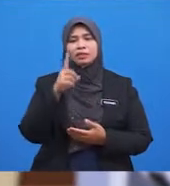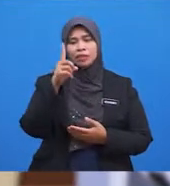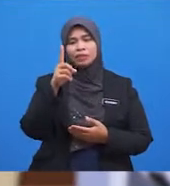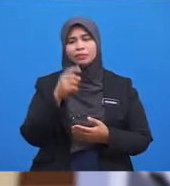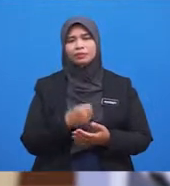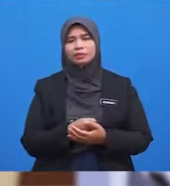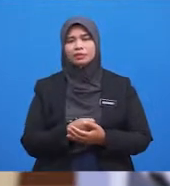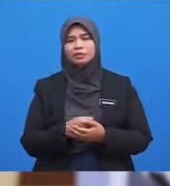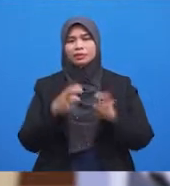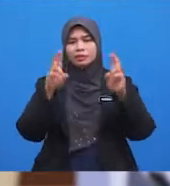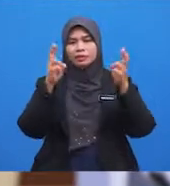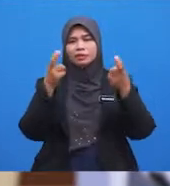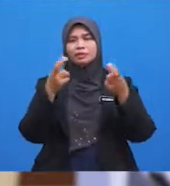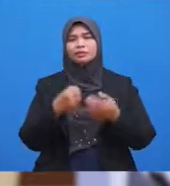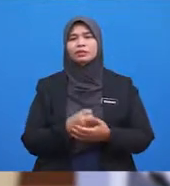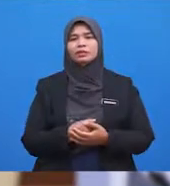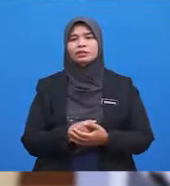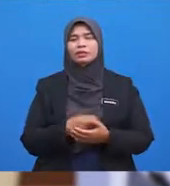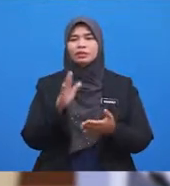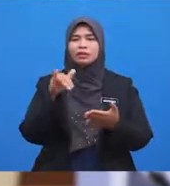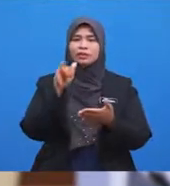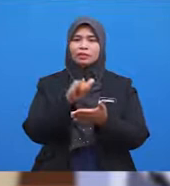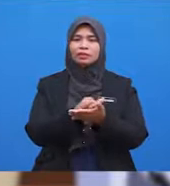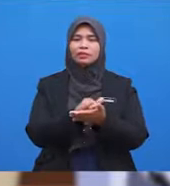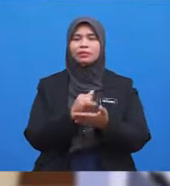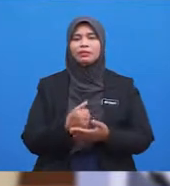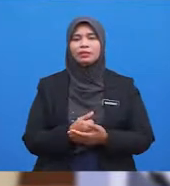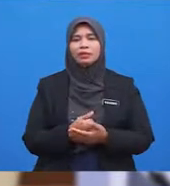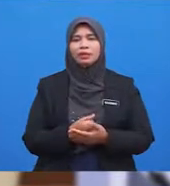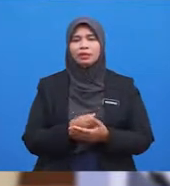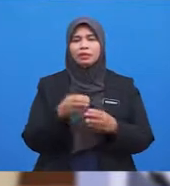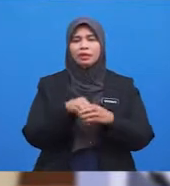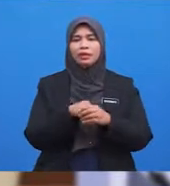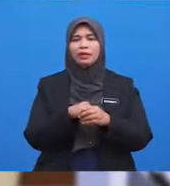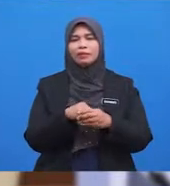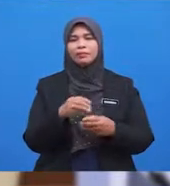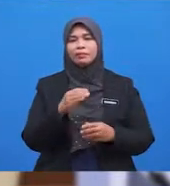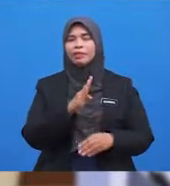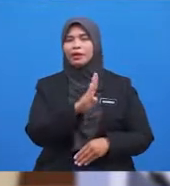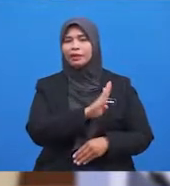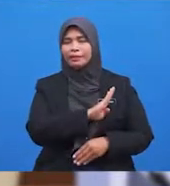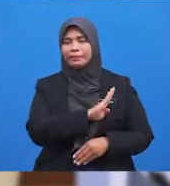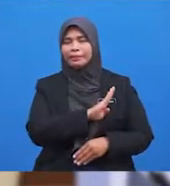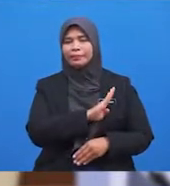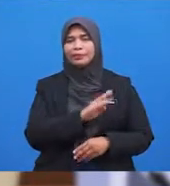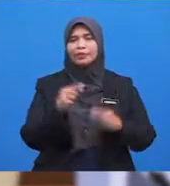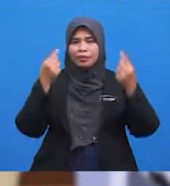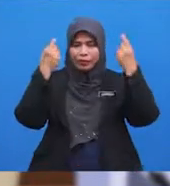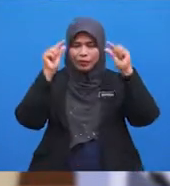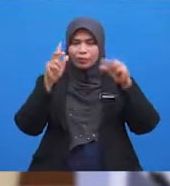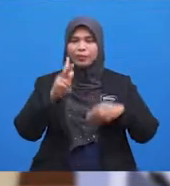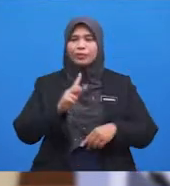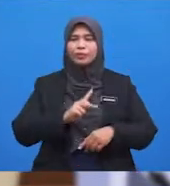satu tajuk, iaitu di dalam bidang adab,